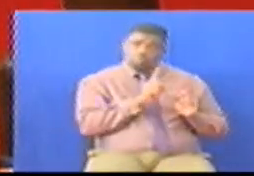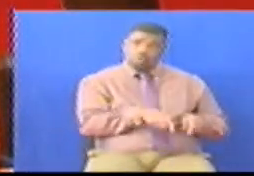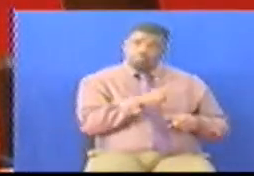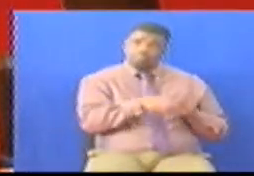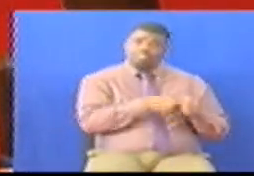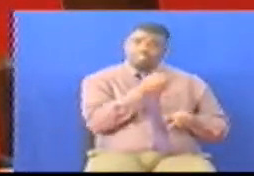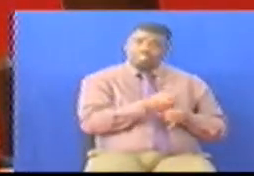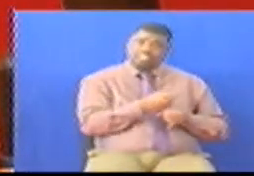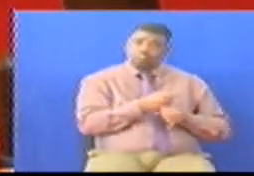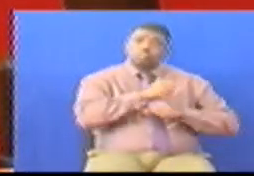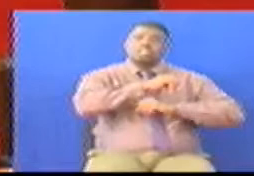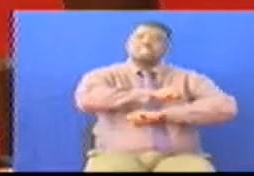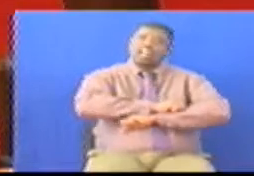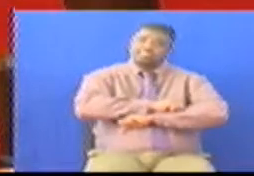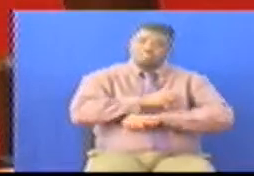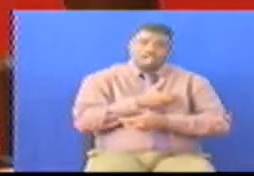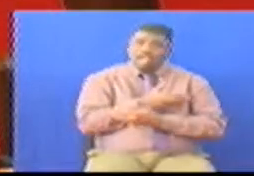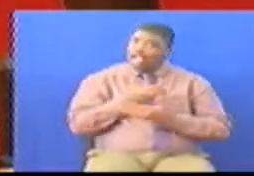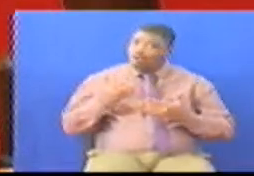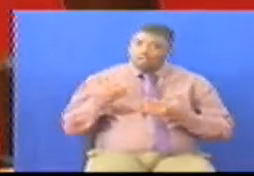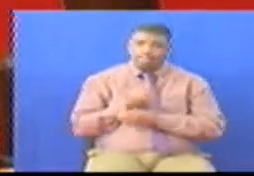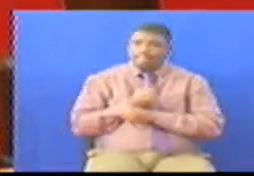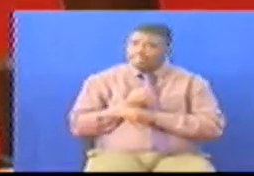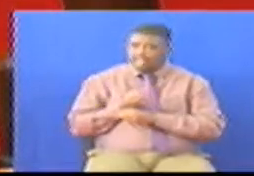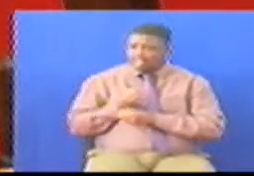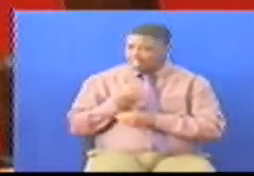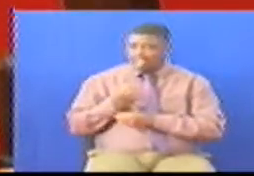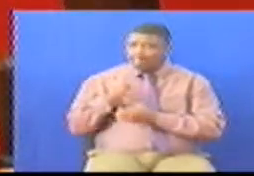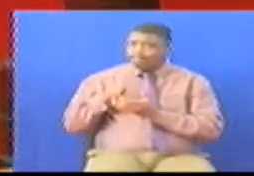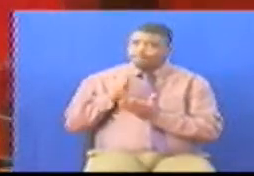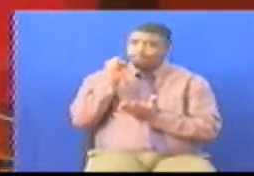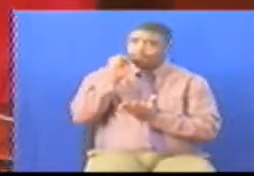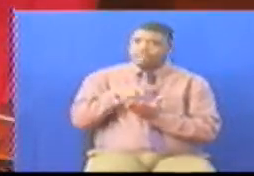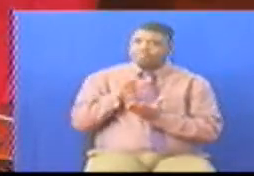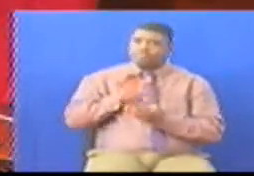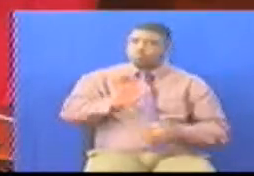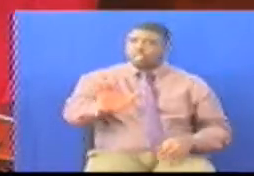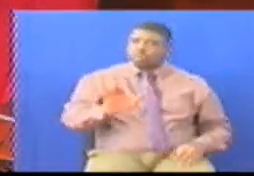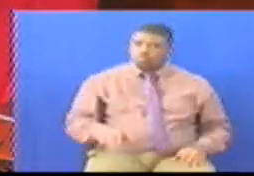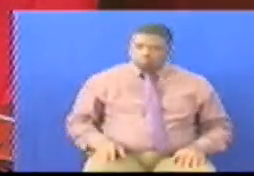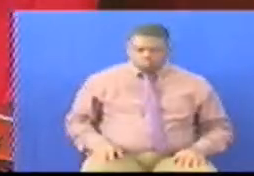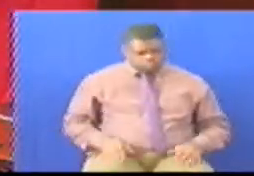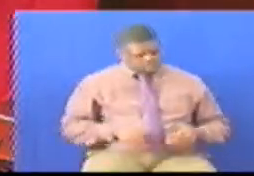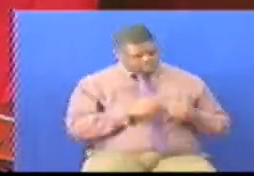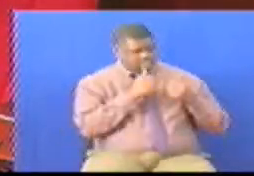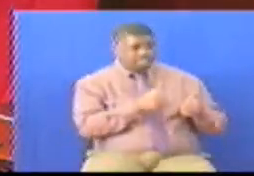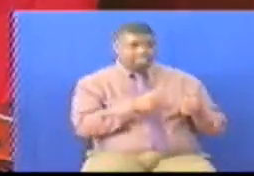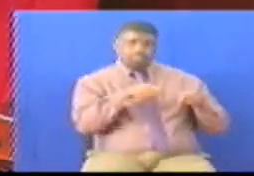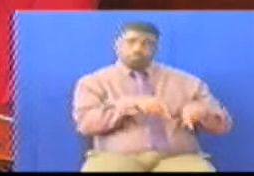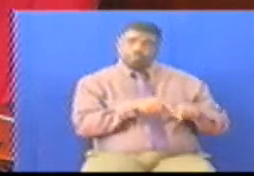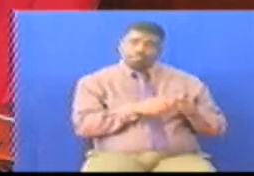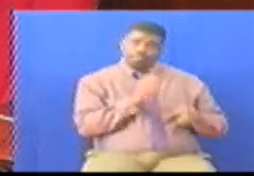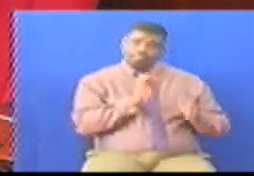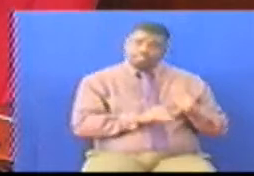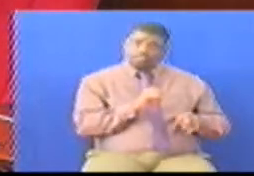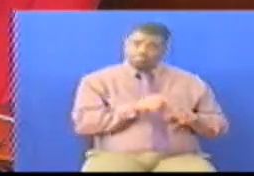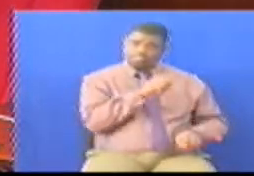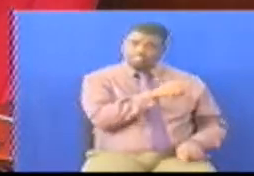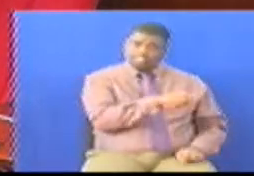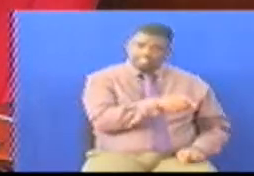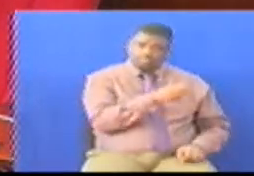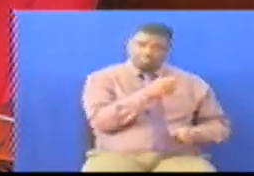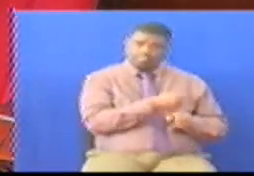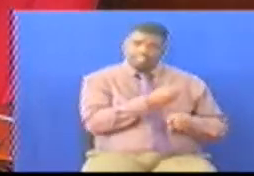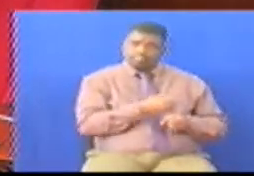watakao staff Mheshimiwa Speaker ambao hawatapata mafao yao. Kinachotarajiwa hapo Mheshimiwa Speaker ni kwamba michango ile ambayo watumishi